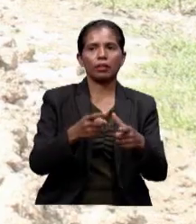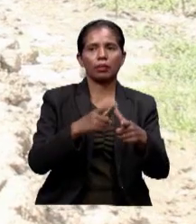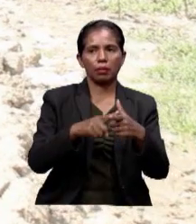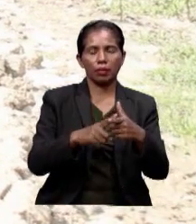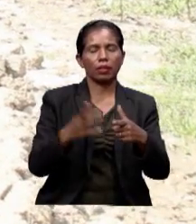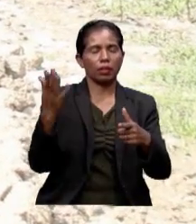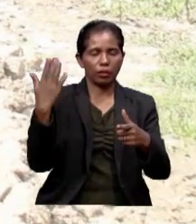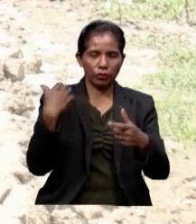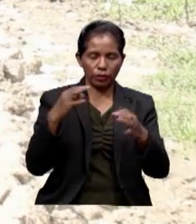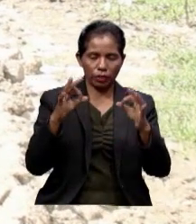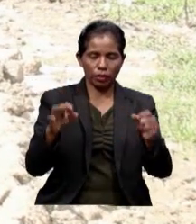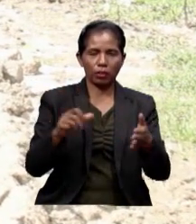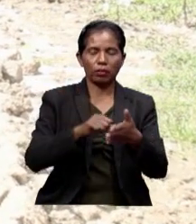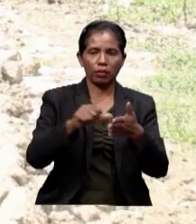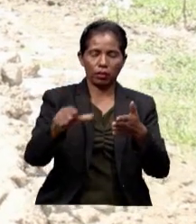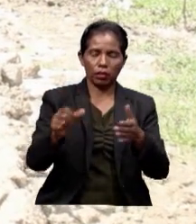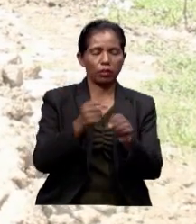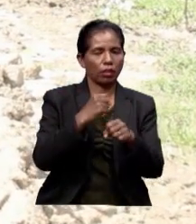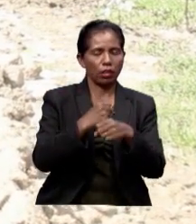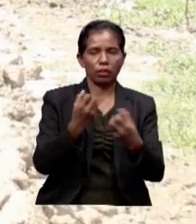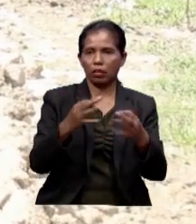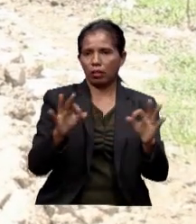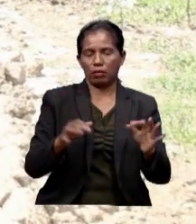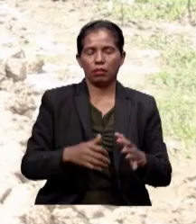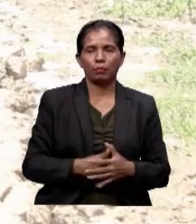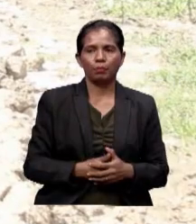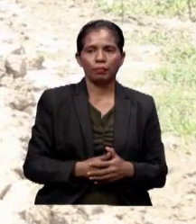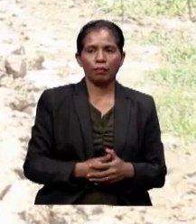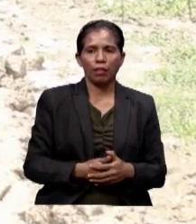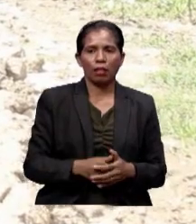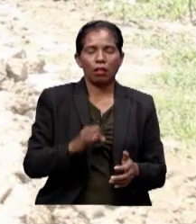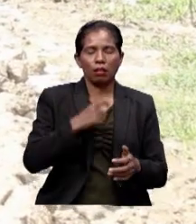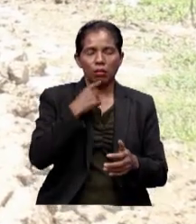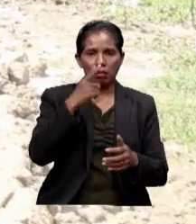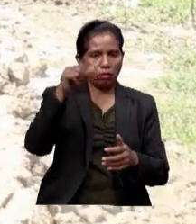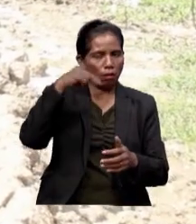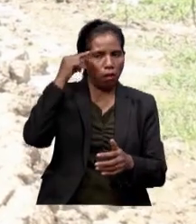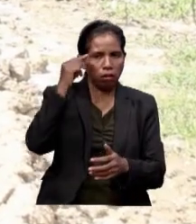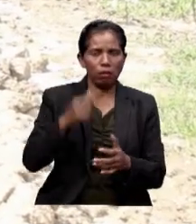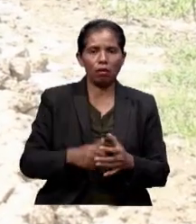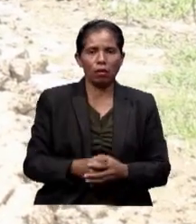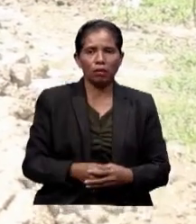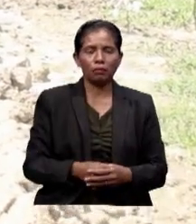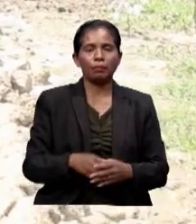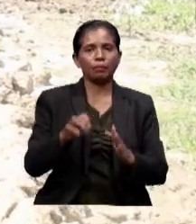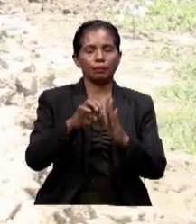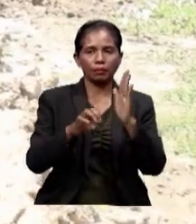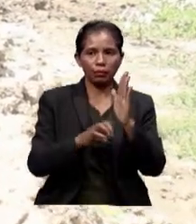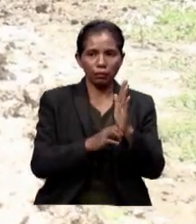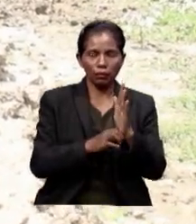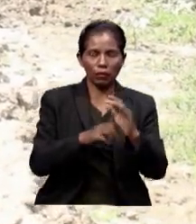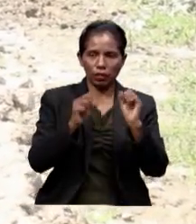de mais sucat atualiza liha. Então, a unia prefere ba governo, ba estado, atu